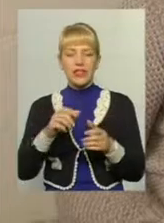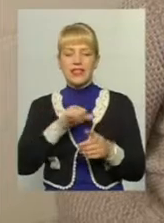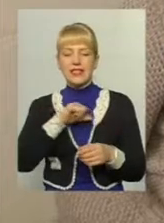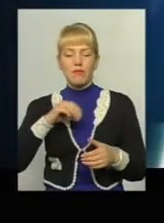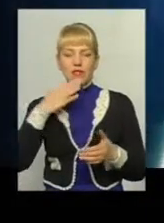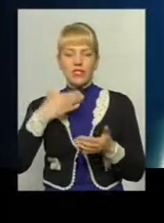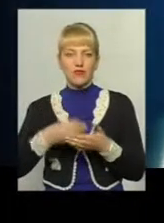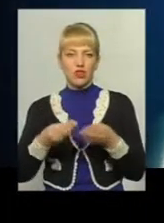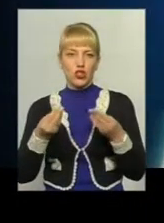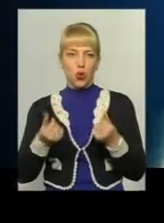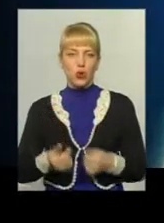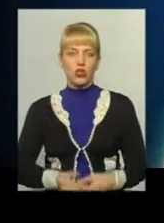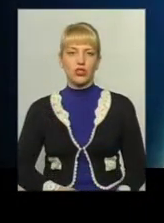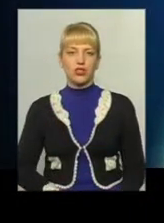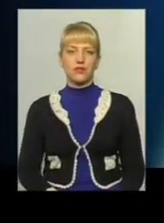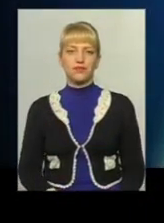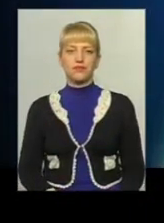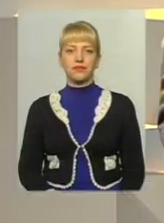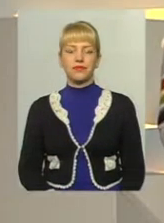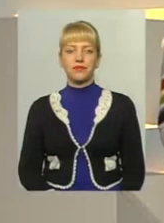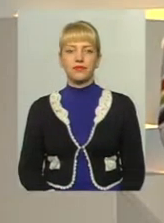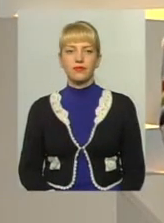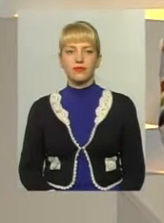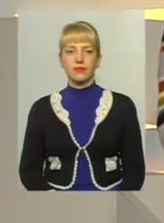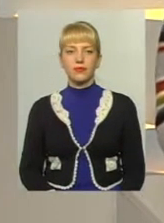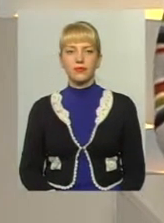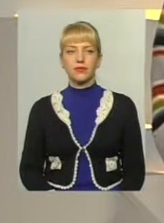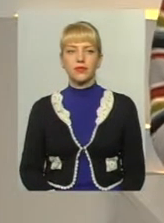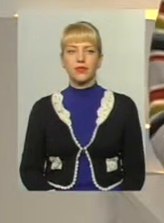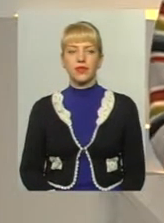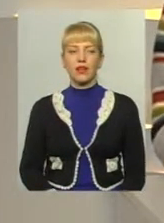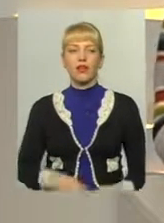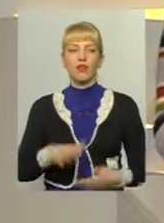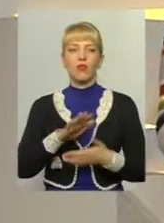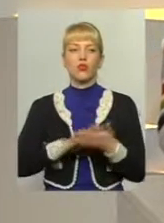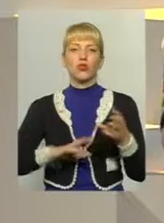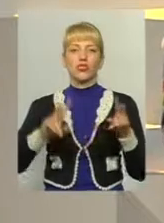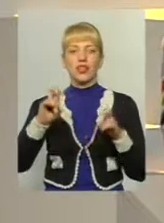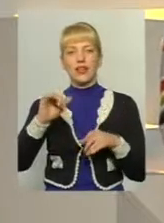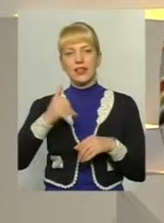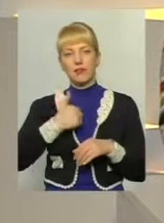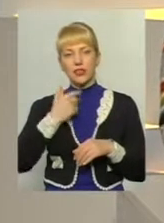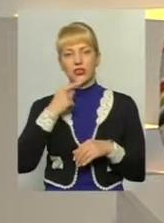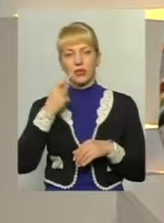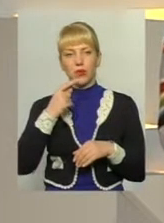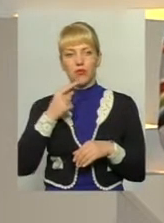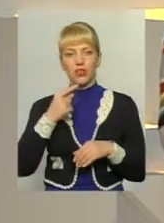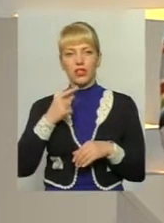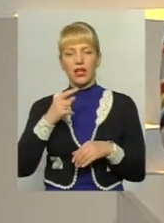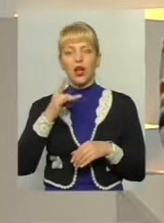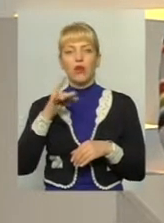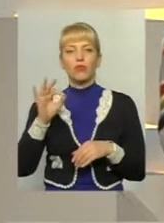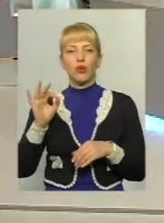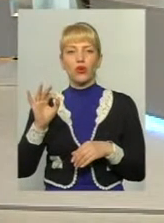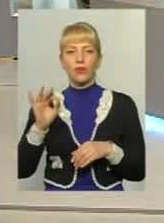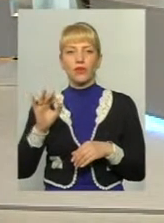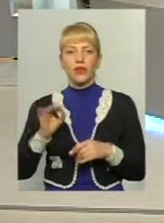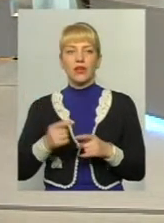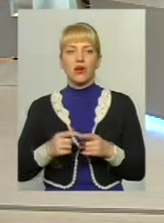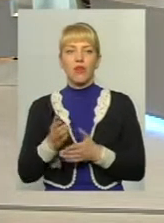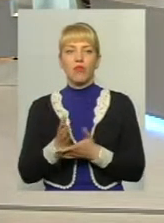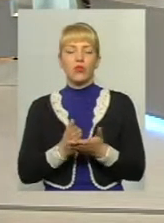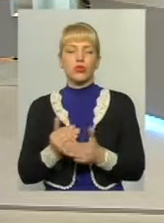власністю їхніх мешканців. І відповідно ці власники мають самі отримати свій житловий